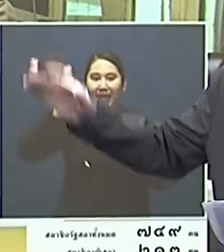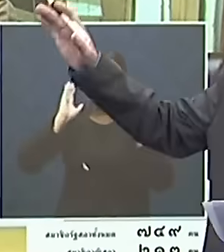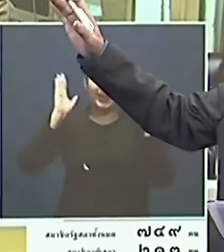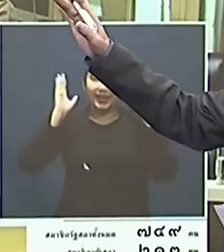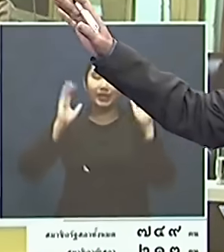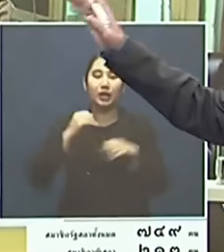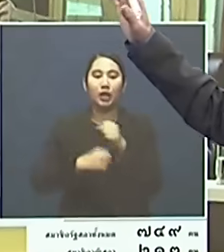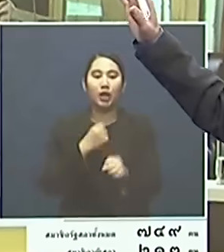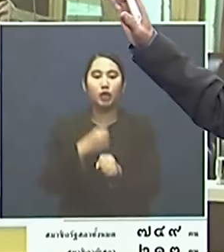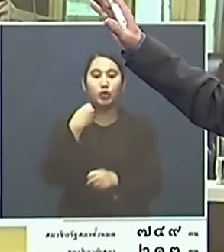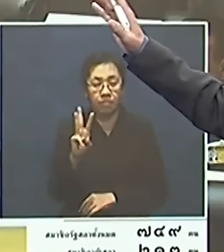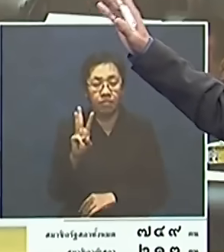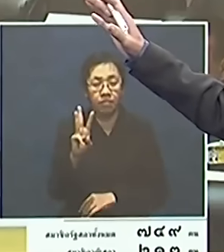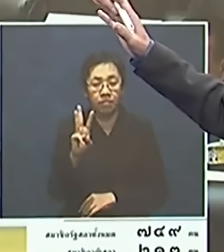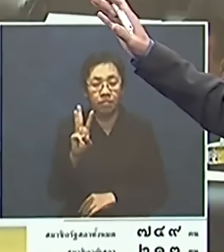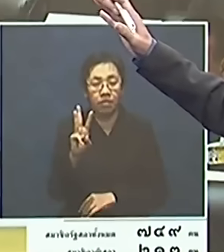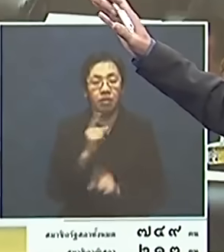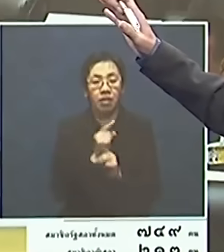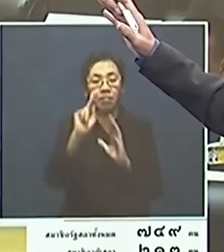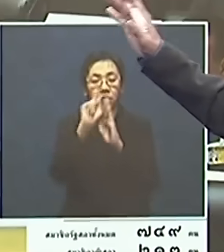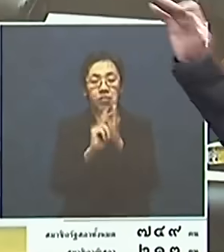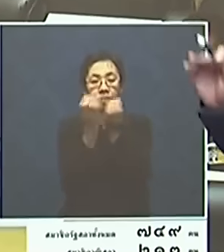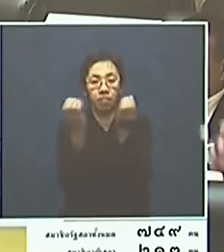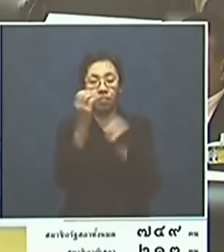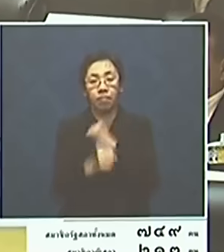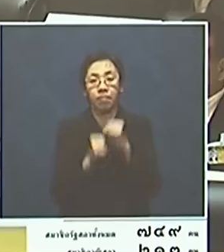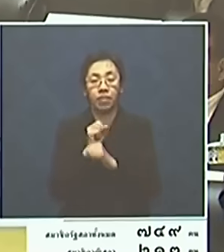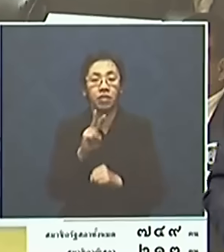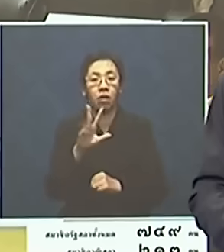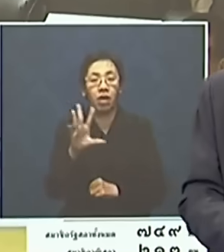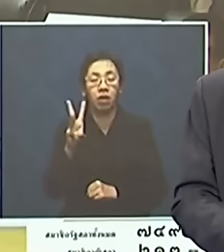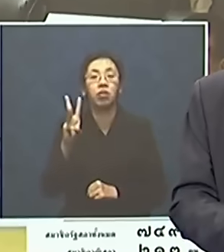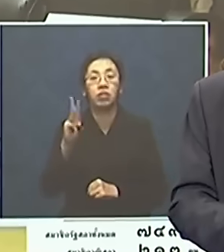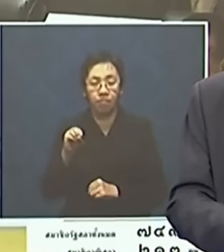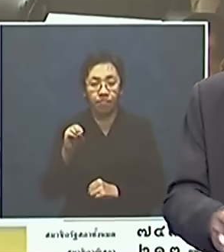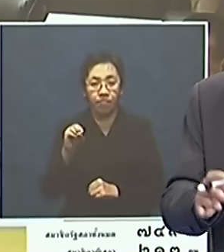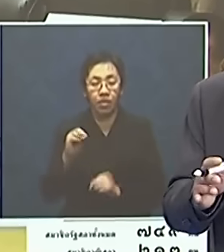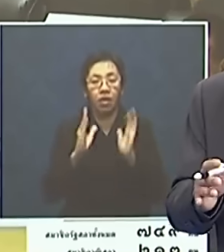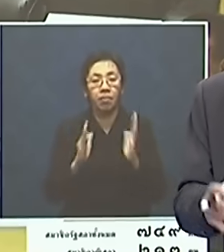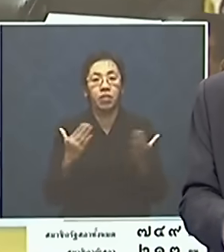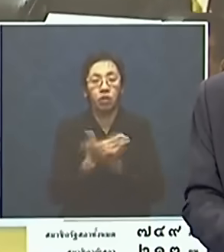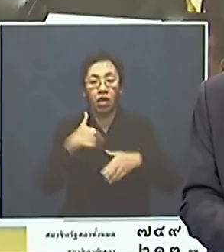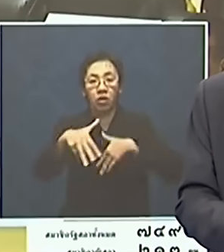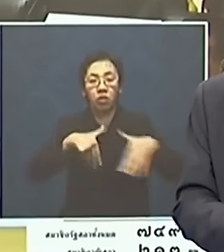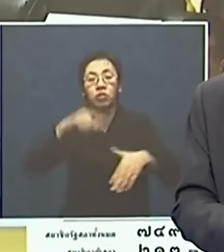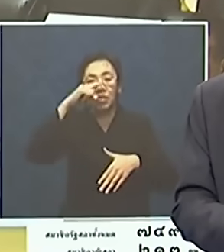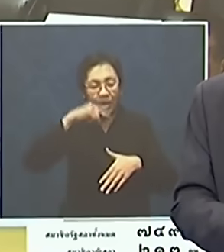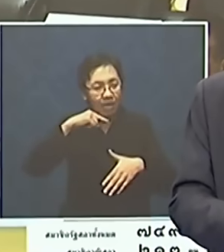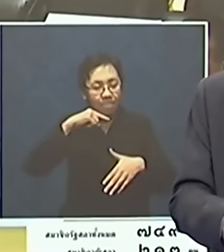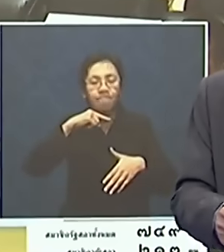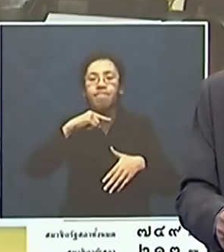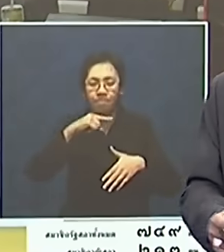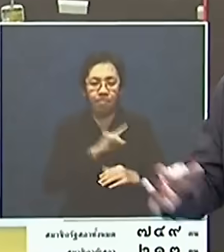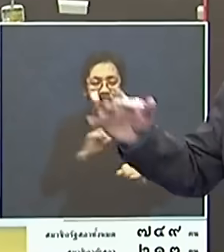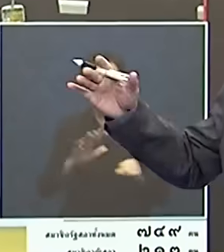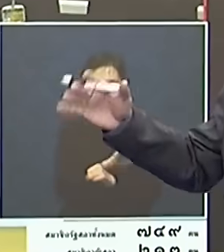นั้นนอกเหนือจากการเป็นประธานกับอธิการพัฒนาการเมืองแล้วนะครับก็คงจะจำได้ครับการวิธีการชุดนี้แต่ละคน